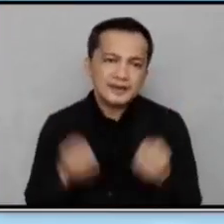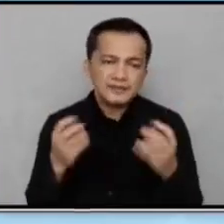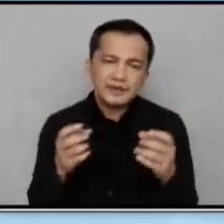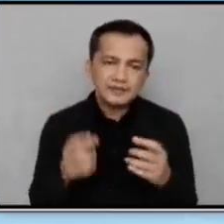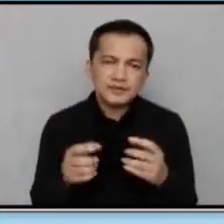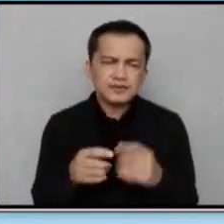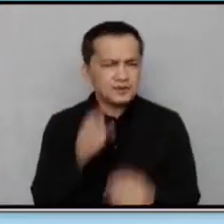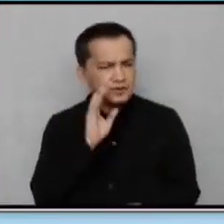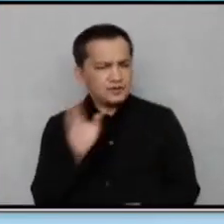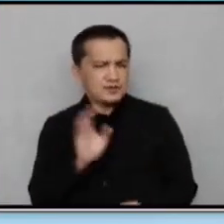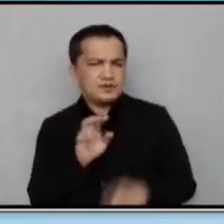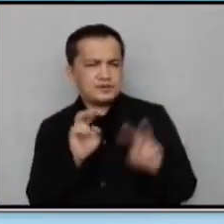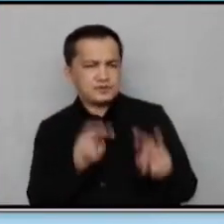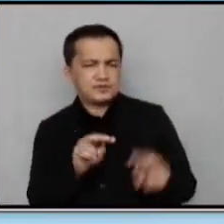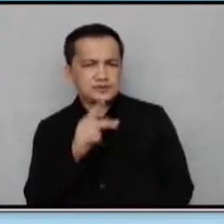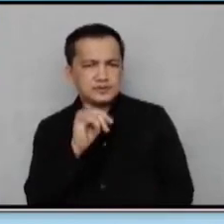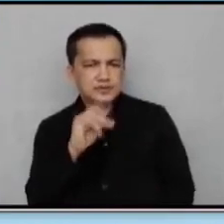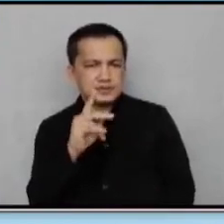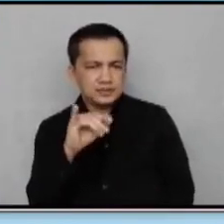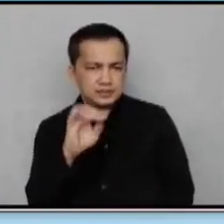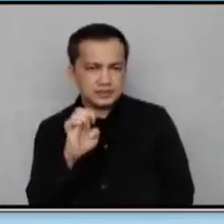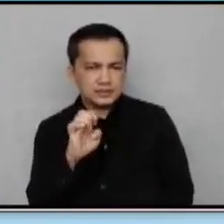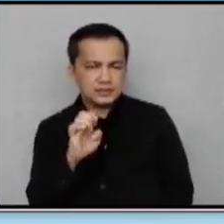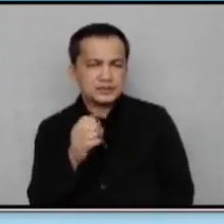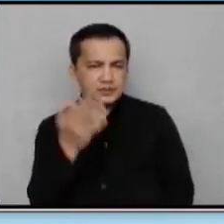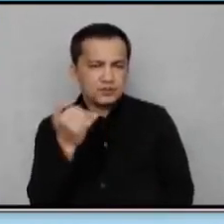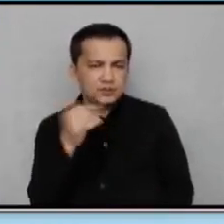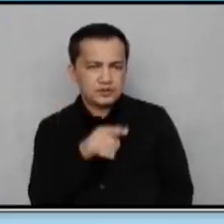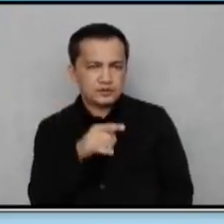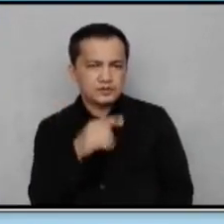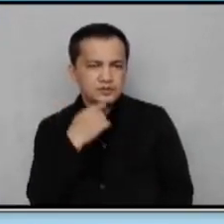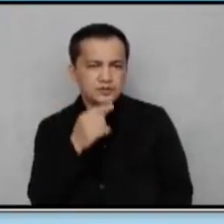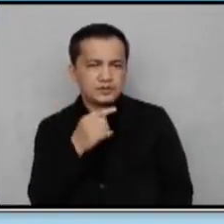ang nanibago sa appearance si Kylie dahil sa kanyang striking style.